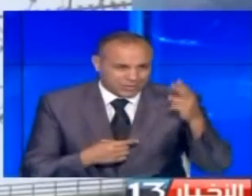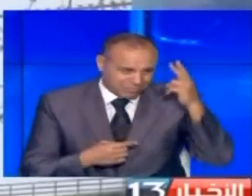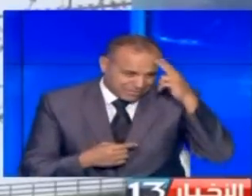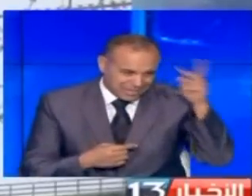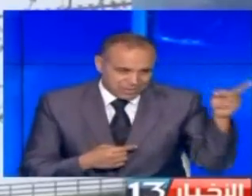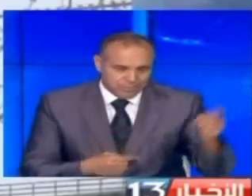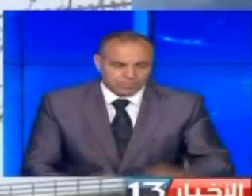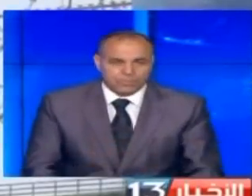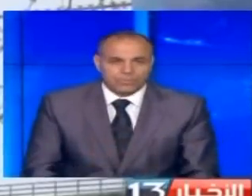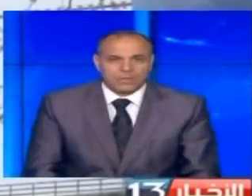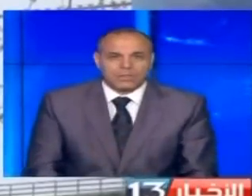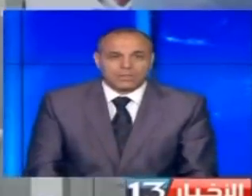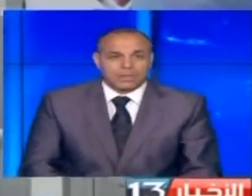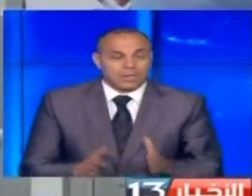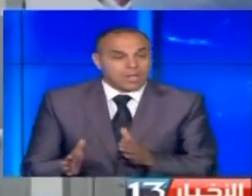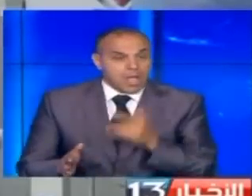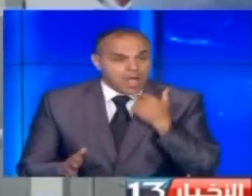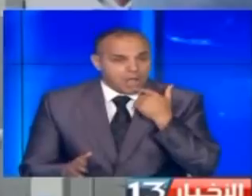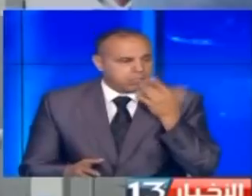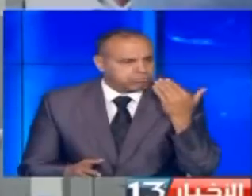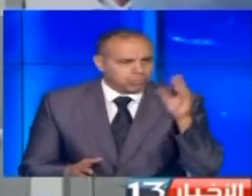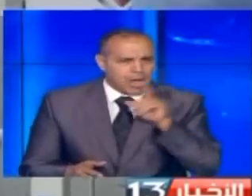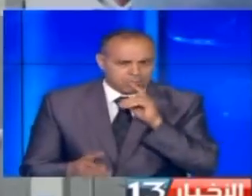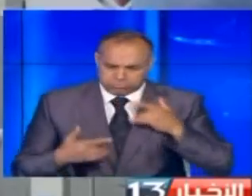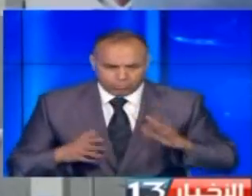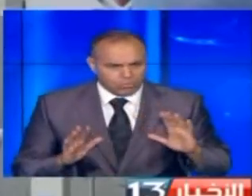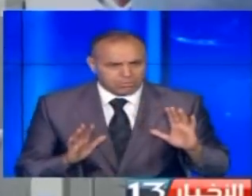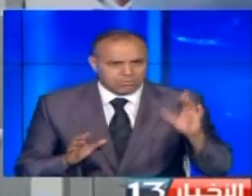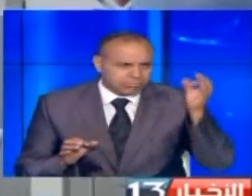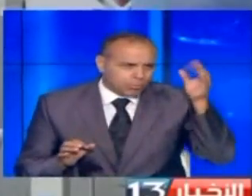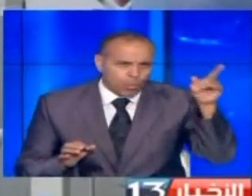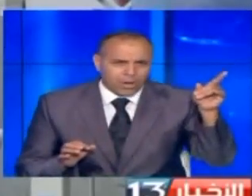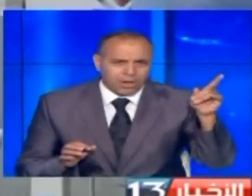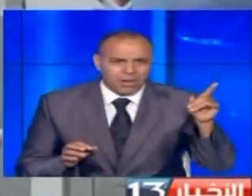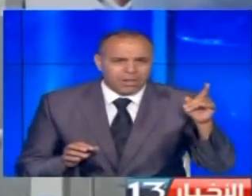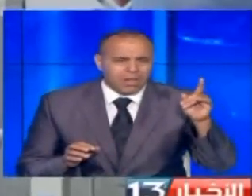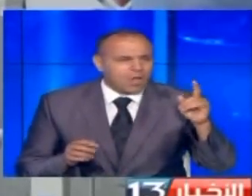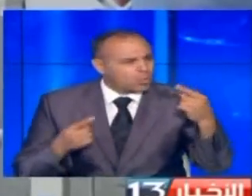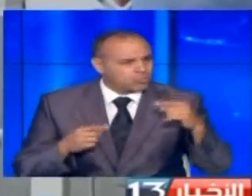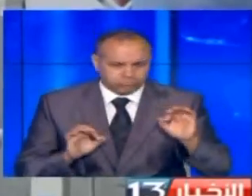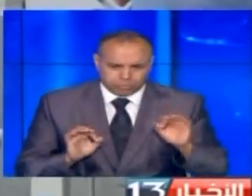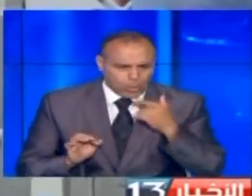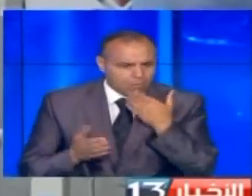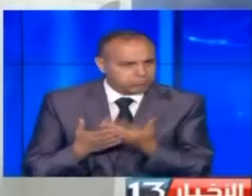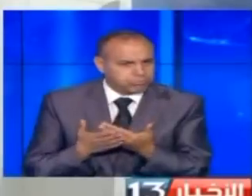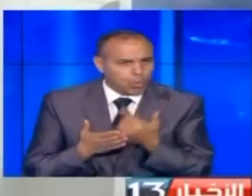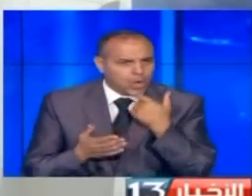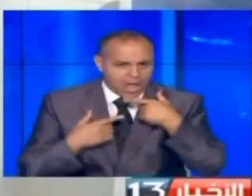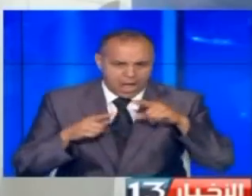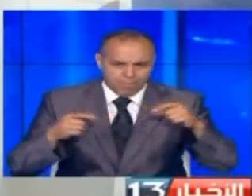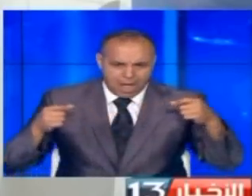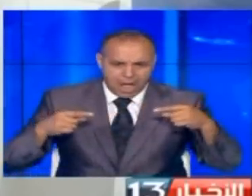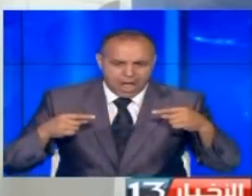للرياض بالمنطقة، الأمر الذي نفته الدوحة معتبرة الإجراءات المتخذة ضدها بمثابة إعلان